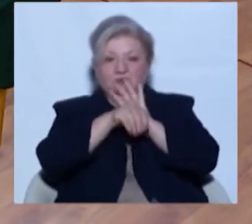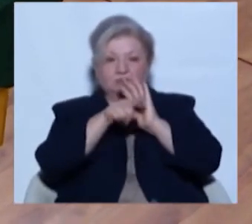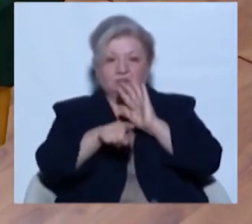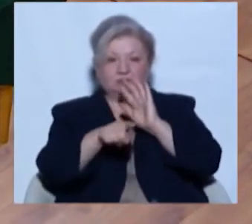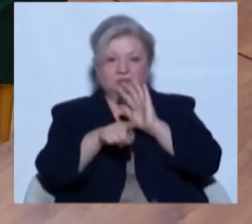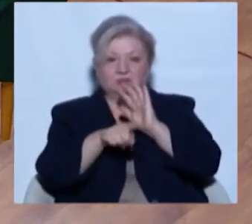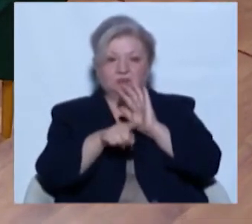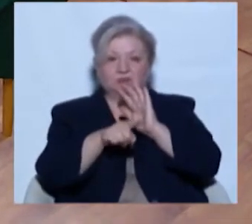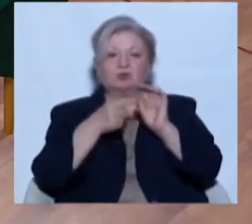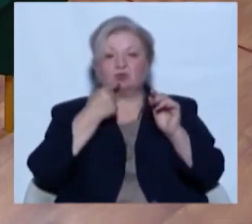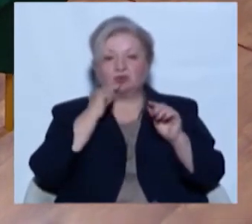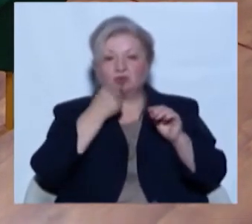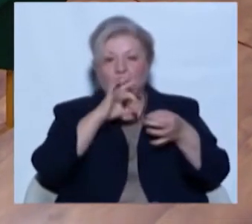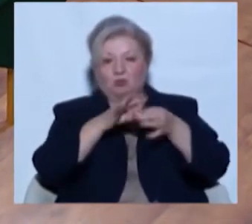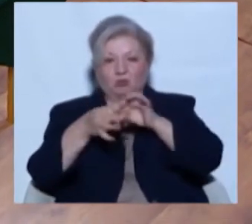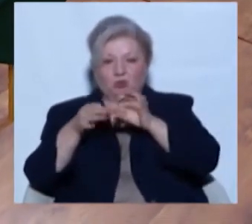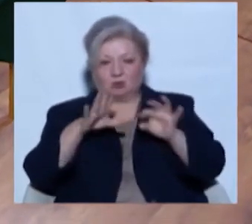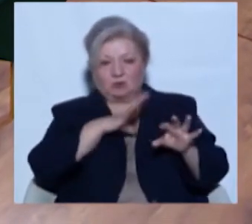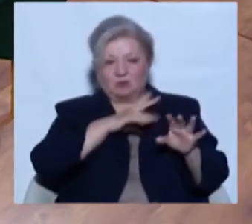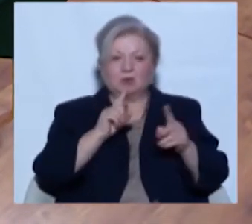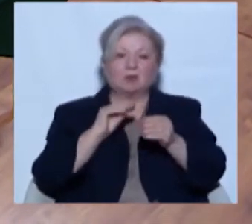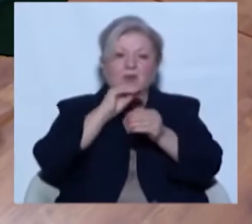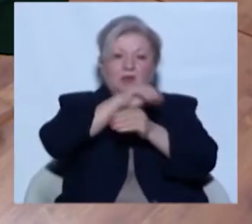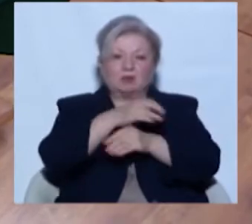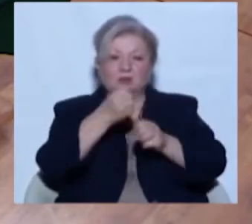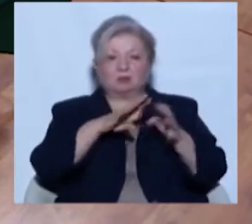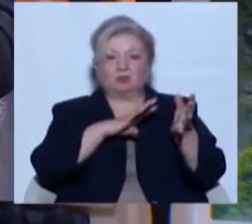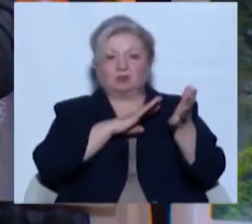საკმაოდ რთული პროცესი, რასაც დაემატა უკვე